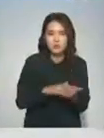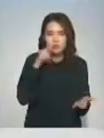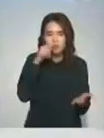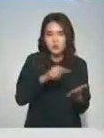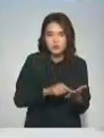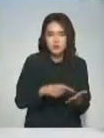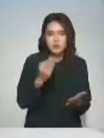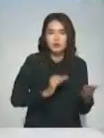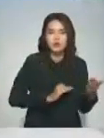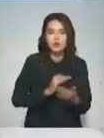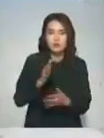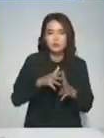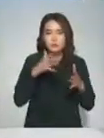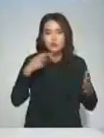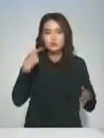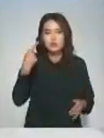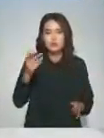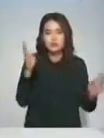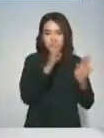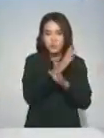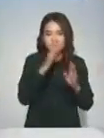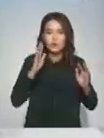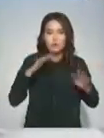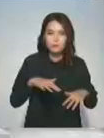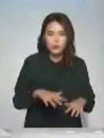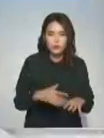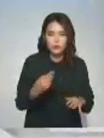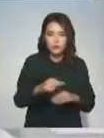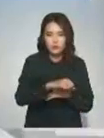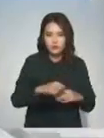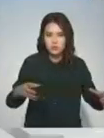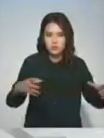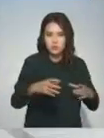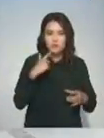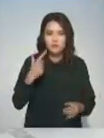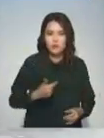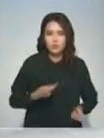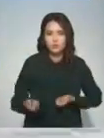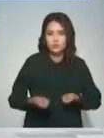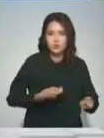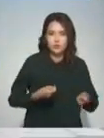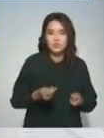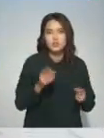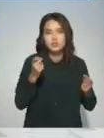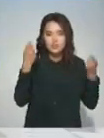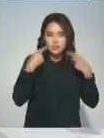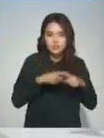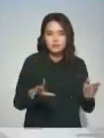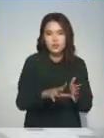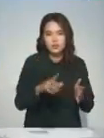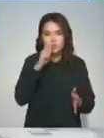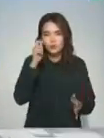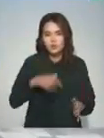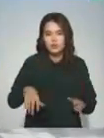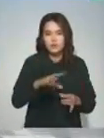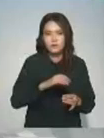ударов высокоточным оружием большой дальности воздушного и морского базирования по объектам военного управления и системы энергетики Украины.